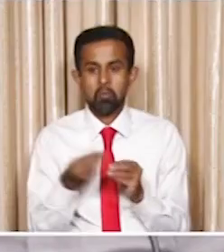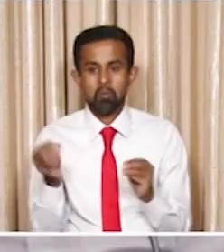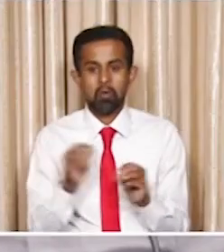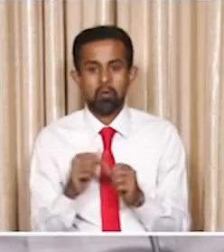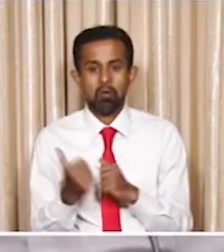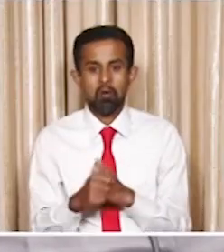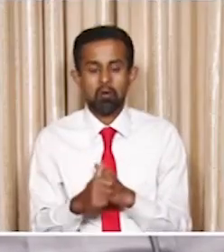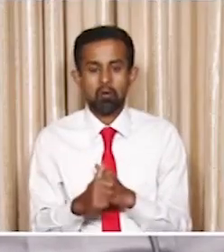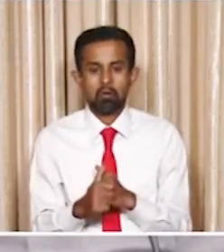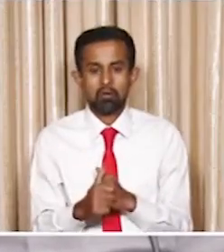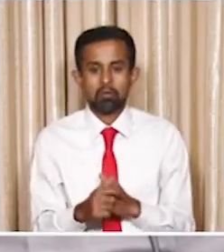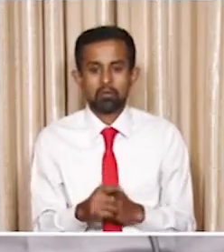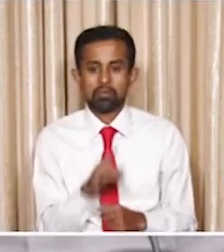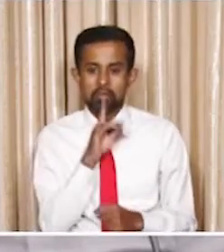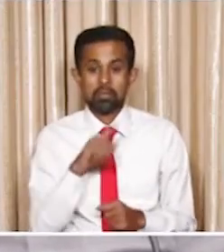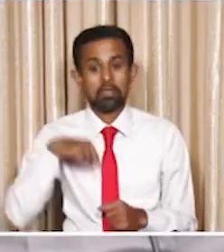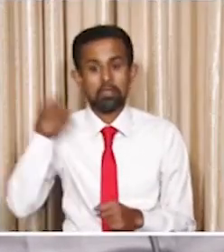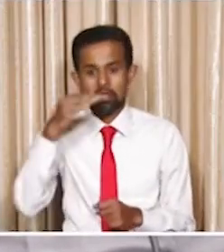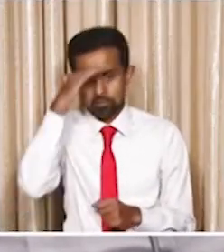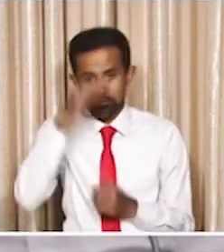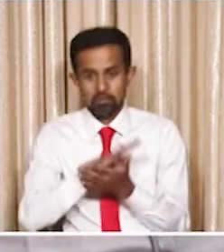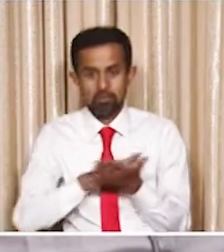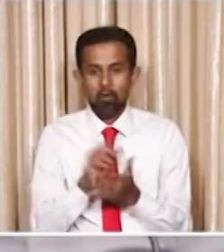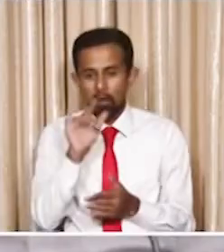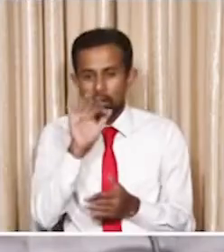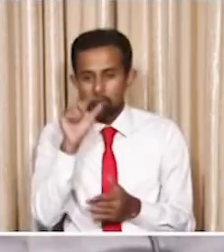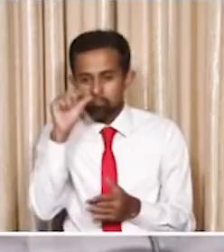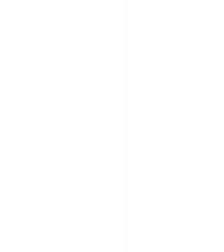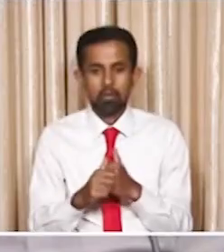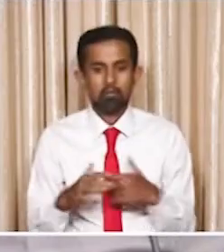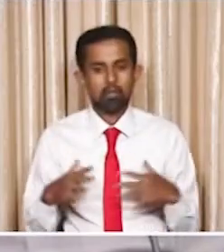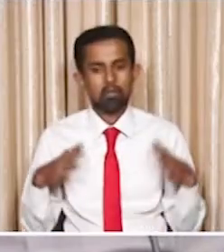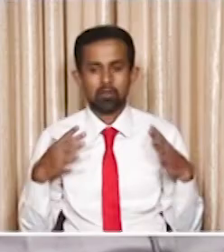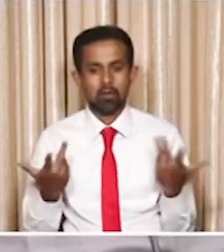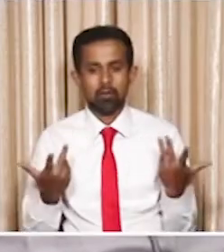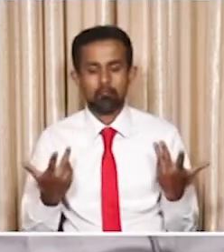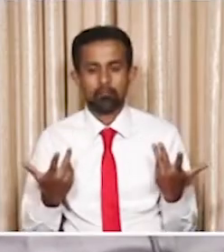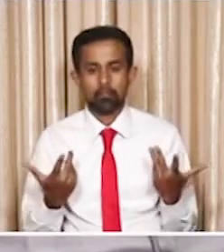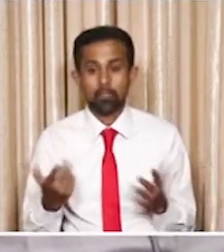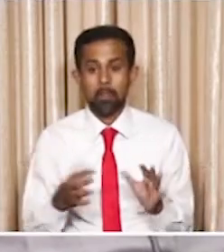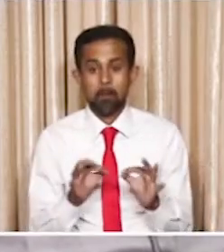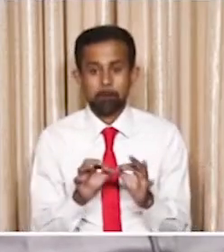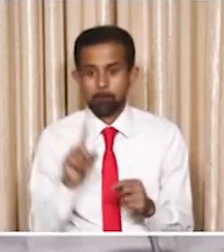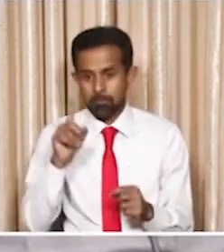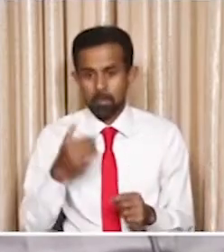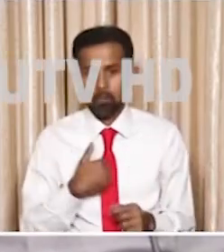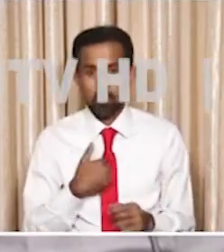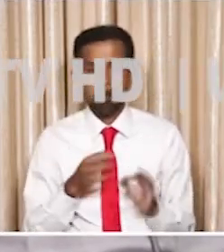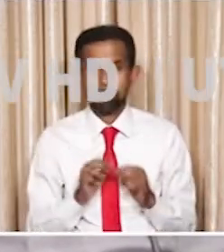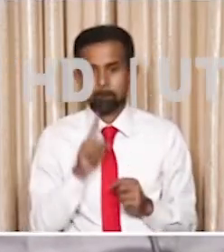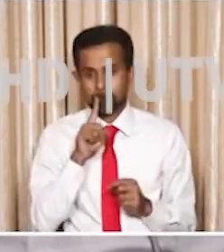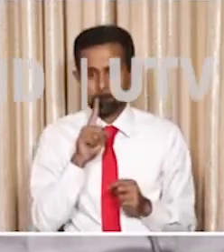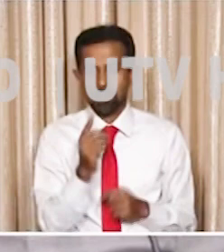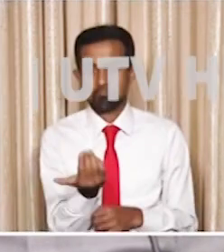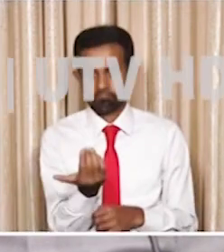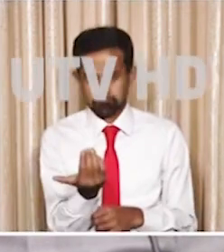කරලා ඒවා ලැජ්ජ නැතෝ ඊළඟ සතියේ නිවැරදි කරනකොට මේ කුරුමිනි යකුරෙන් අපි නිකන් ඉන්නේ නැහැ දැන් මෙතුමා රුපියල් බිලියනයකොත් මම රුපියල් බිලියනයකොත් විදියට